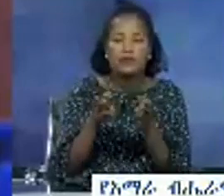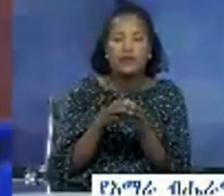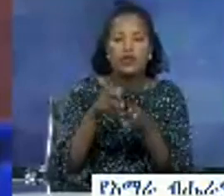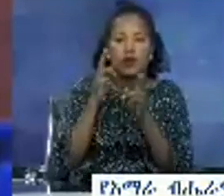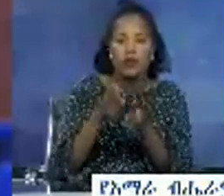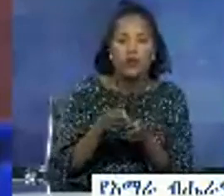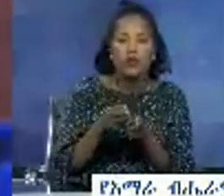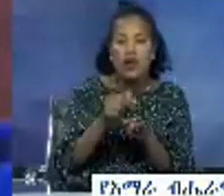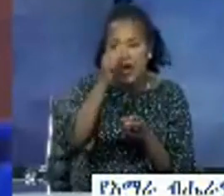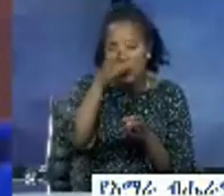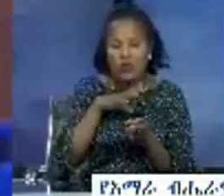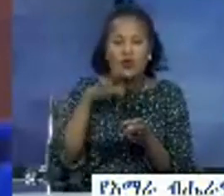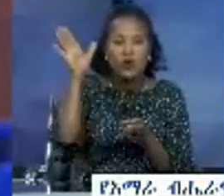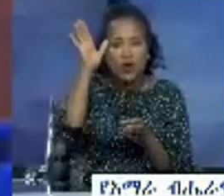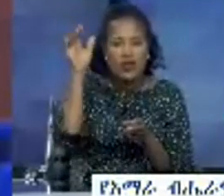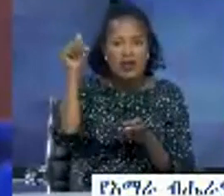የተከበሩ አቶ ገዱ አንዳርጋቸው